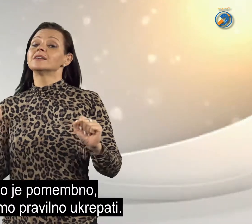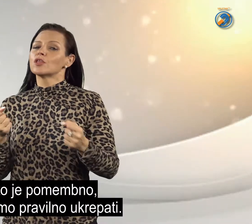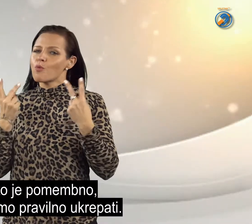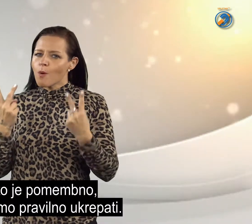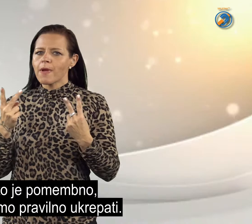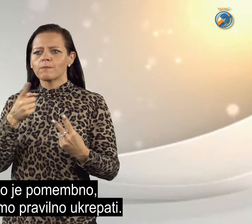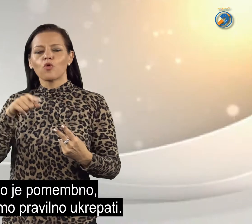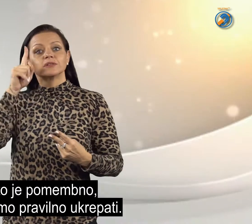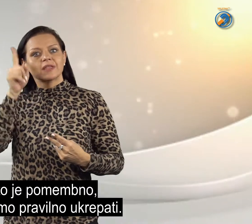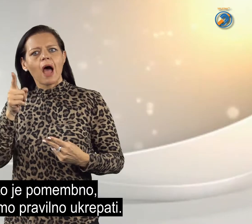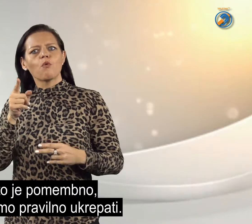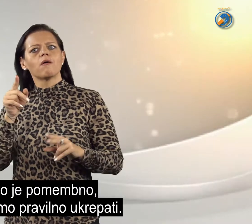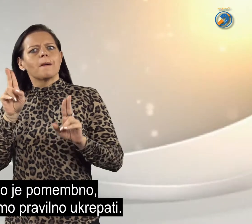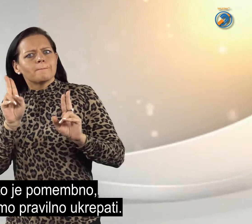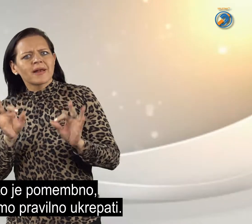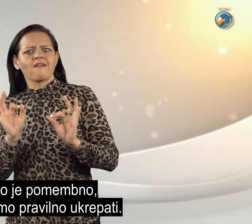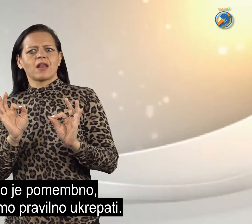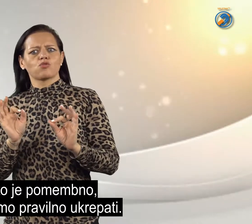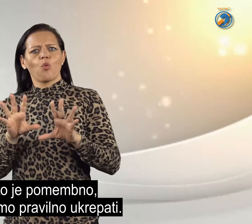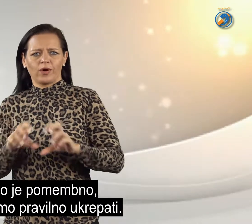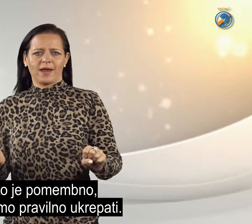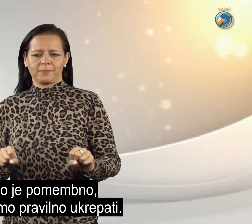je pomembno, da znamo pravilno ukrepati.